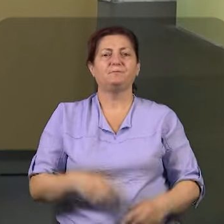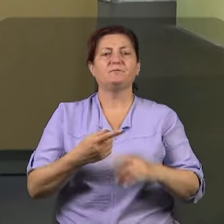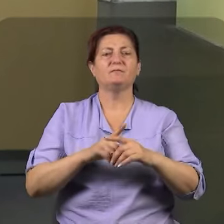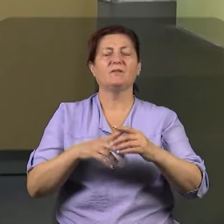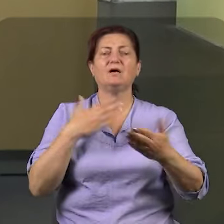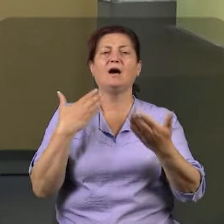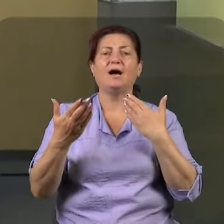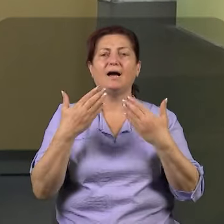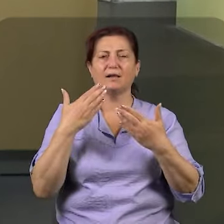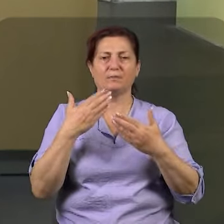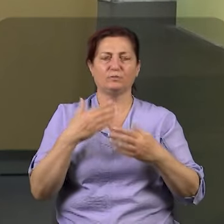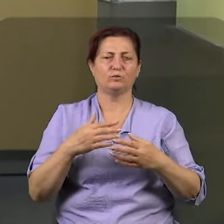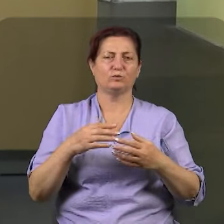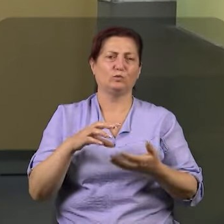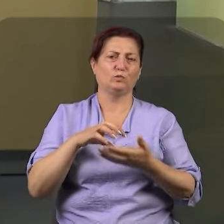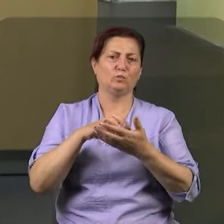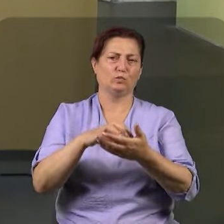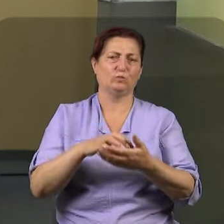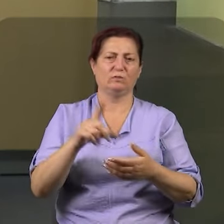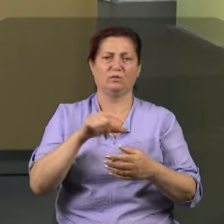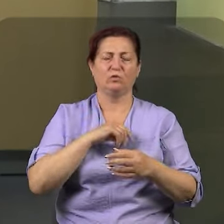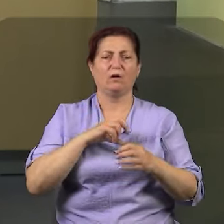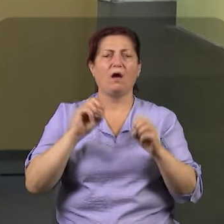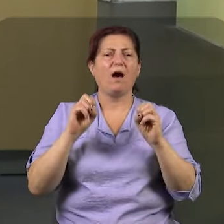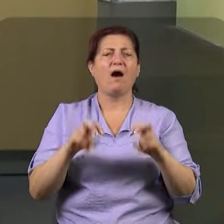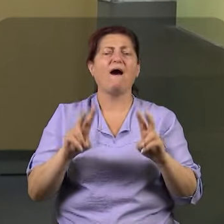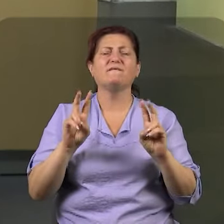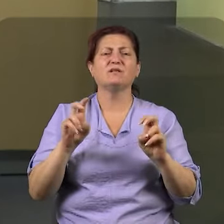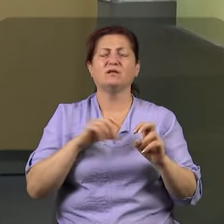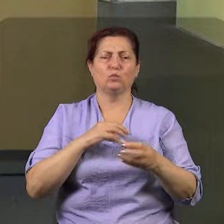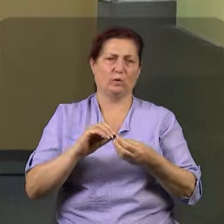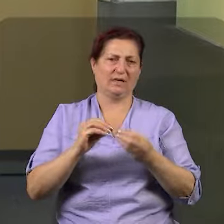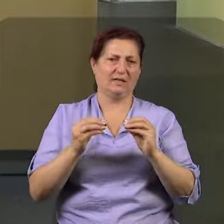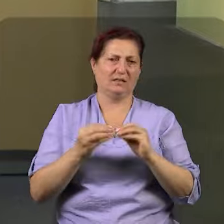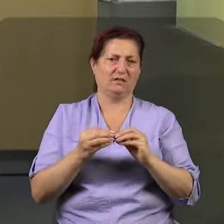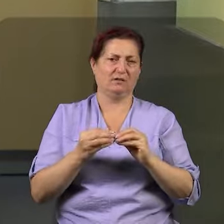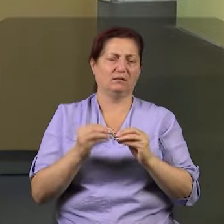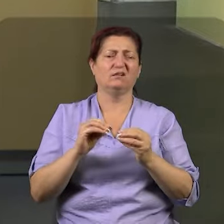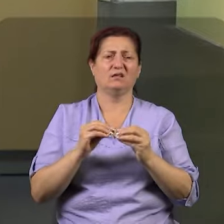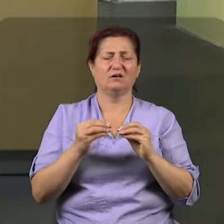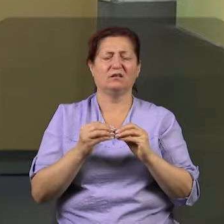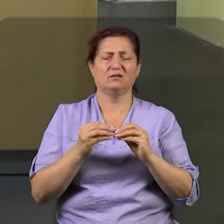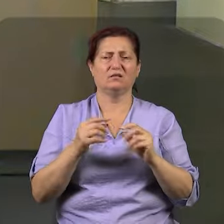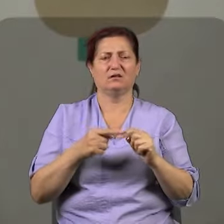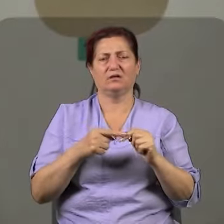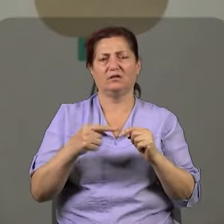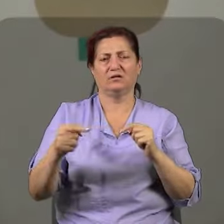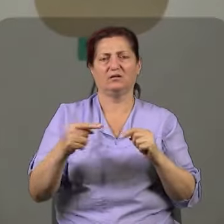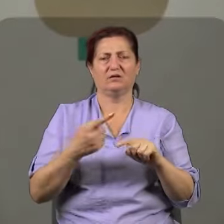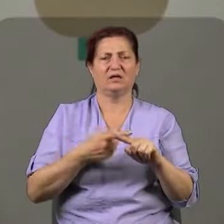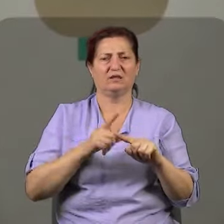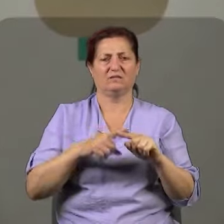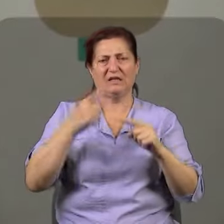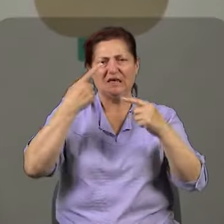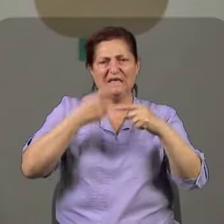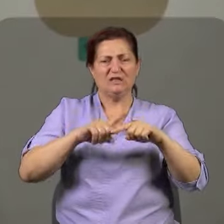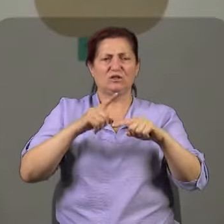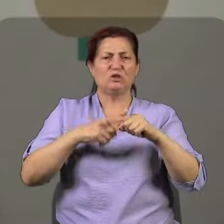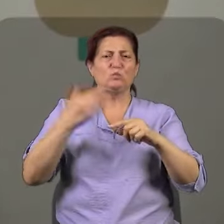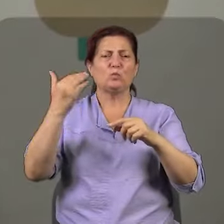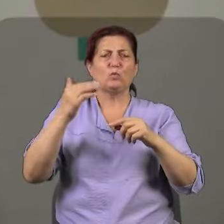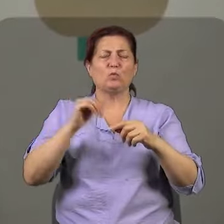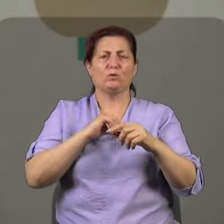հարաբերությունների սուբյեկտ է։ Այ հարաբերապատիկ ավելի սրված անվտանգային խնդիրներով։ Էլ չեմ ասում, հա, որ ավելի այդպես խնդիրներն են, հետեւաբար այդ իսկ ինստիտուտների իմաստը